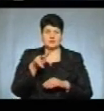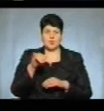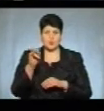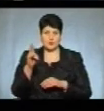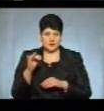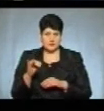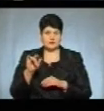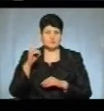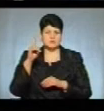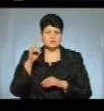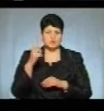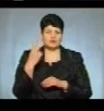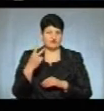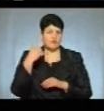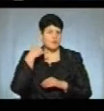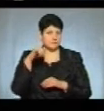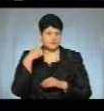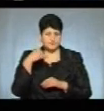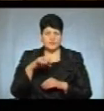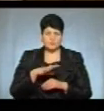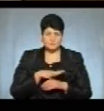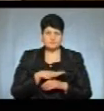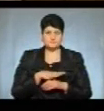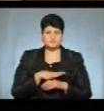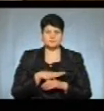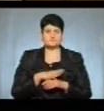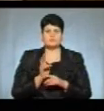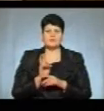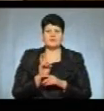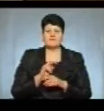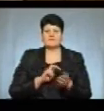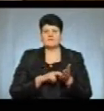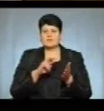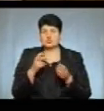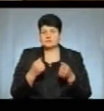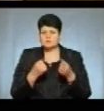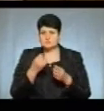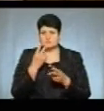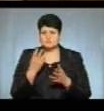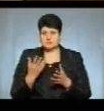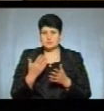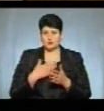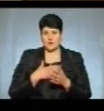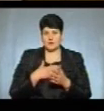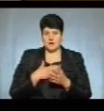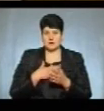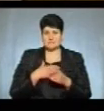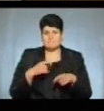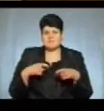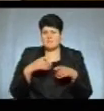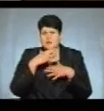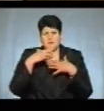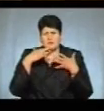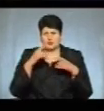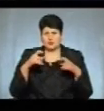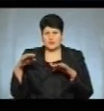лінію 102. Виклик звучав вбивство. Вийшли з автомобіля і до нас відбігло багато